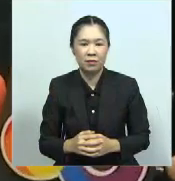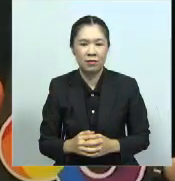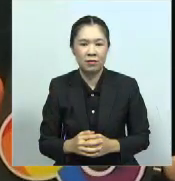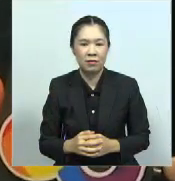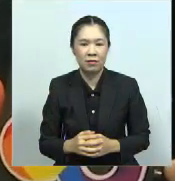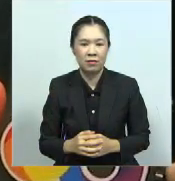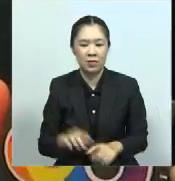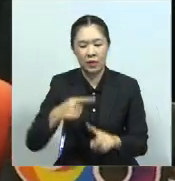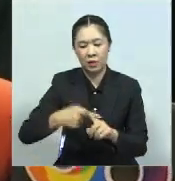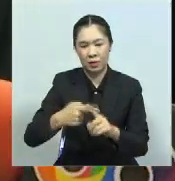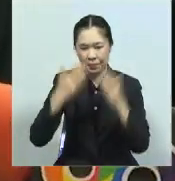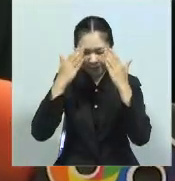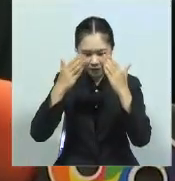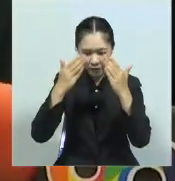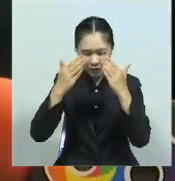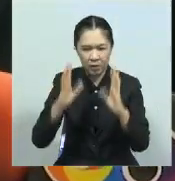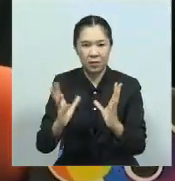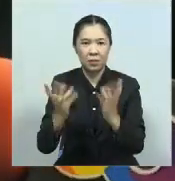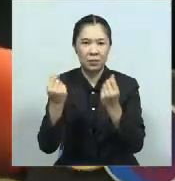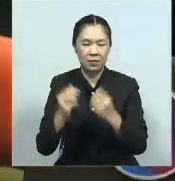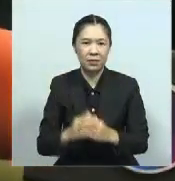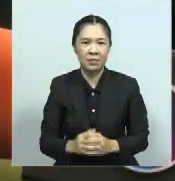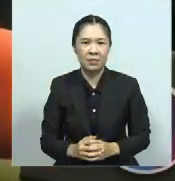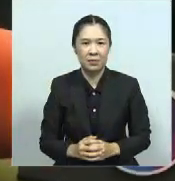เดือนรอมฎอนไง